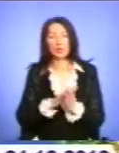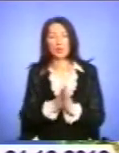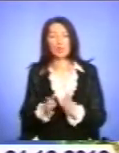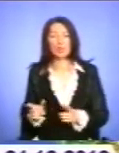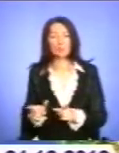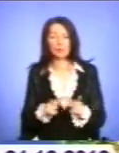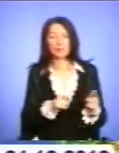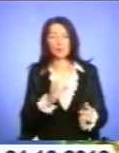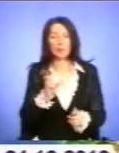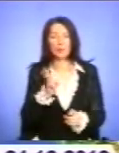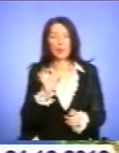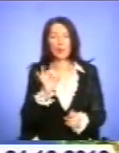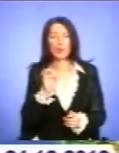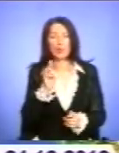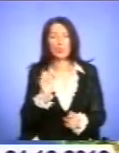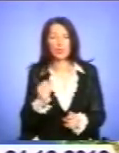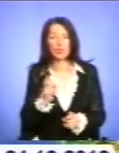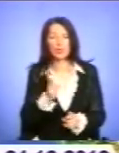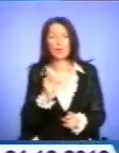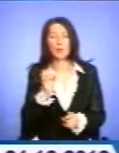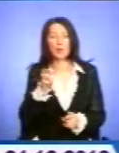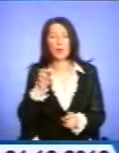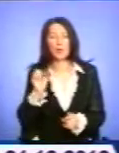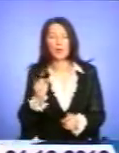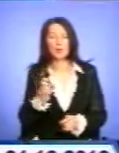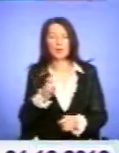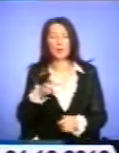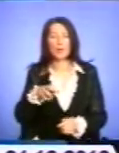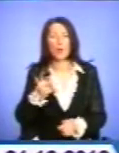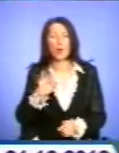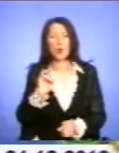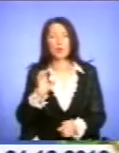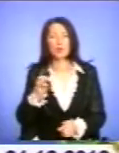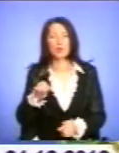Борщівському, Кременецькому та Монастириському районах.